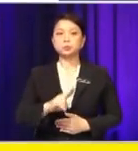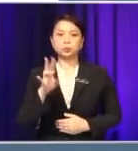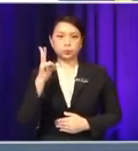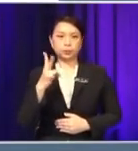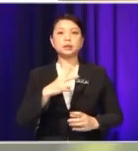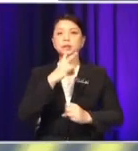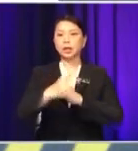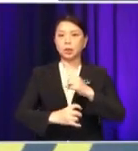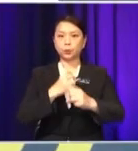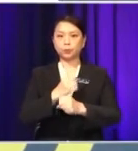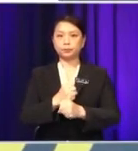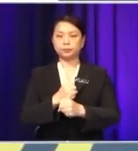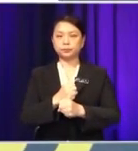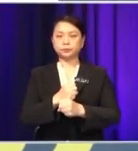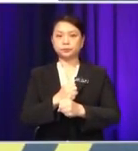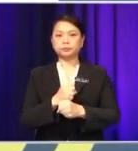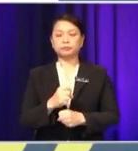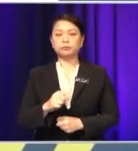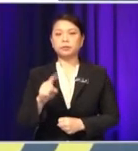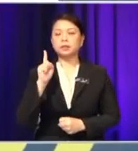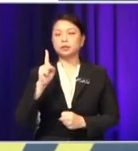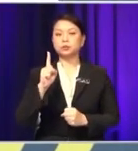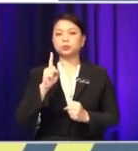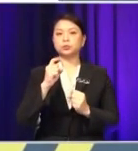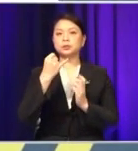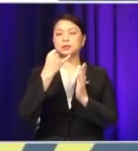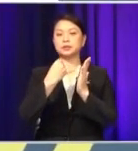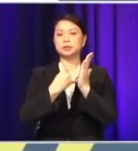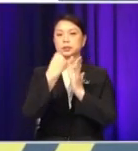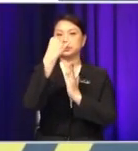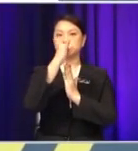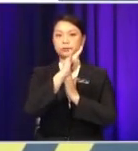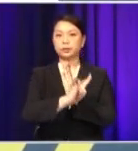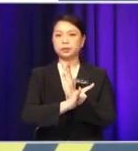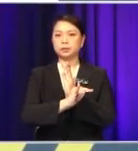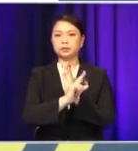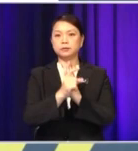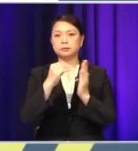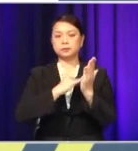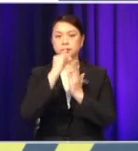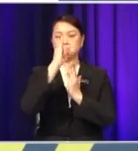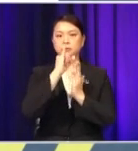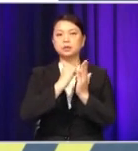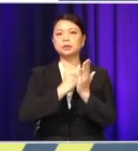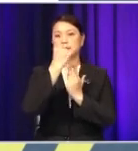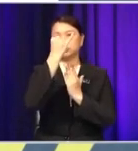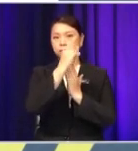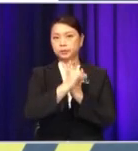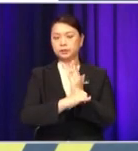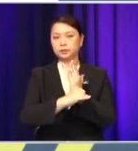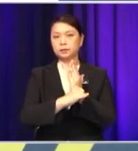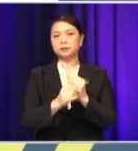tahun pada 1 Januari tahun peperiksaan atau tahun pentaksiran. Itu yang penting sekali. Itu kohort nombor. Yang